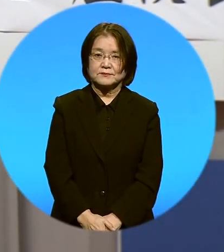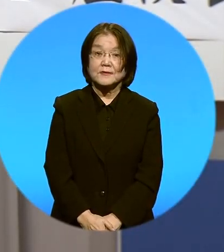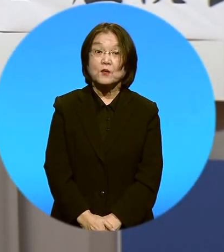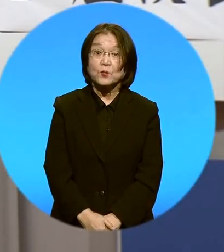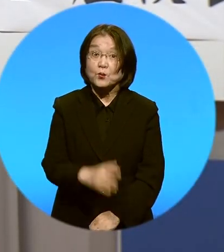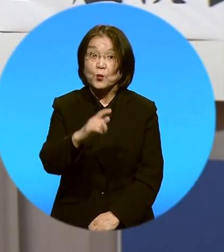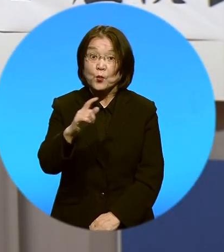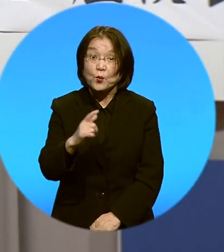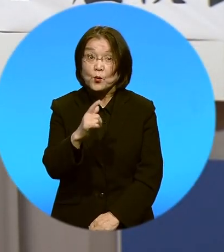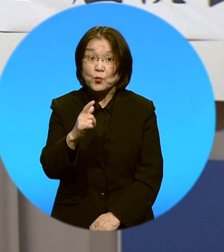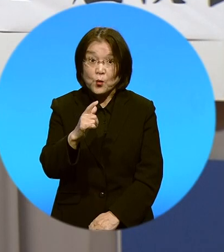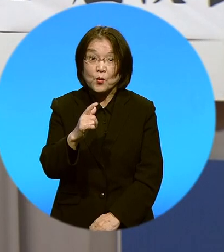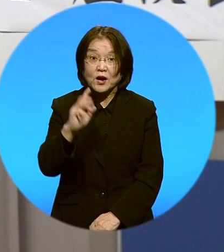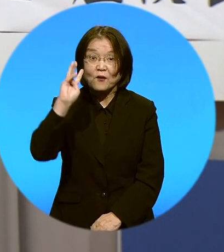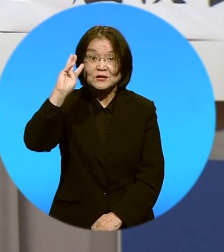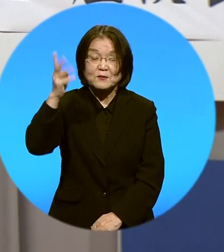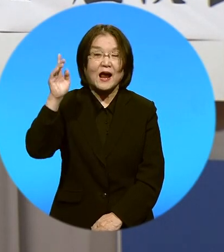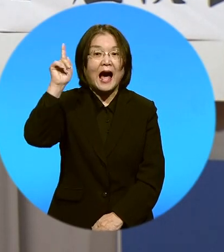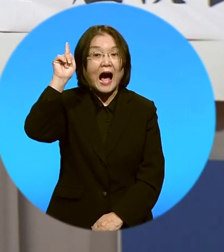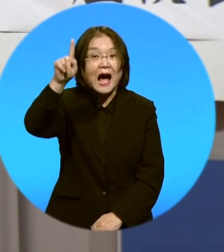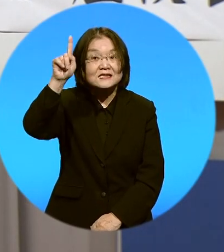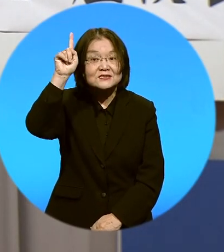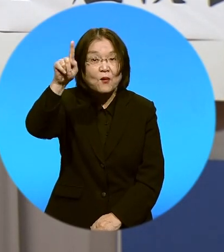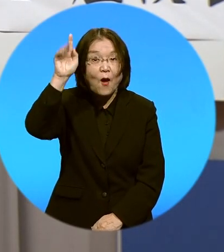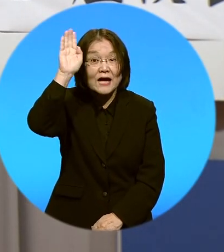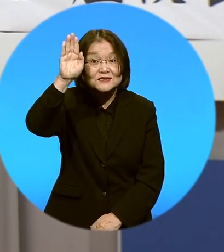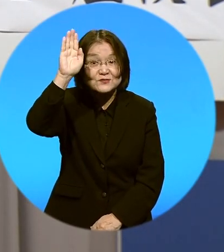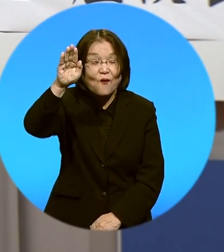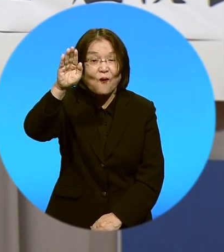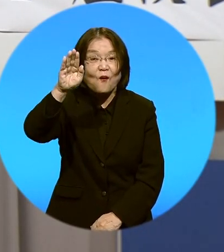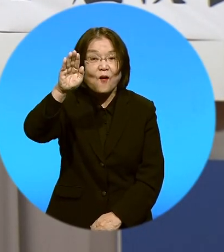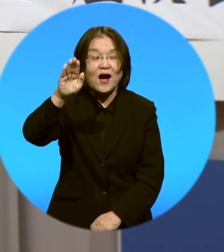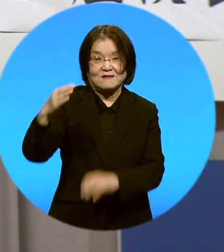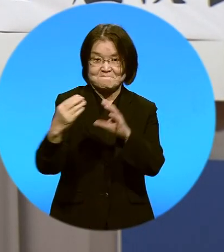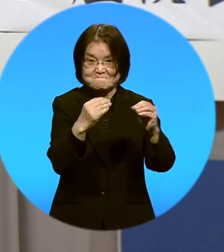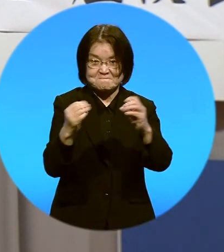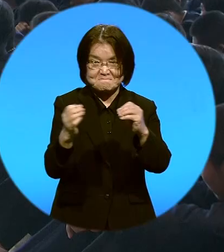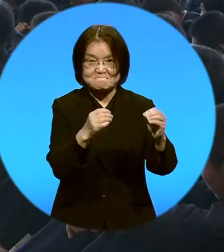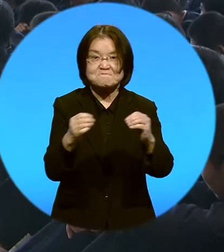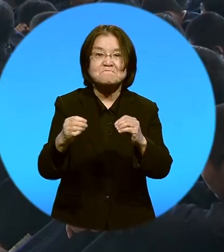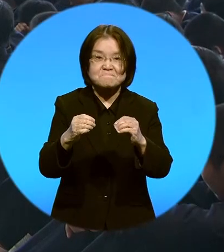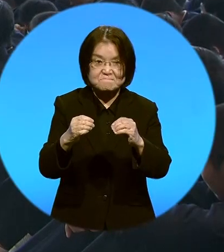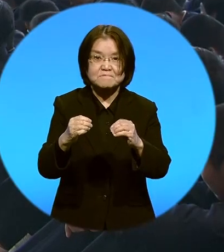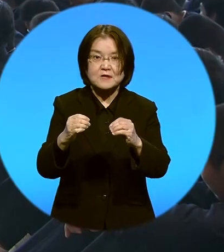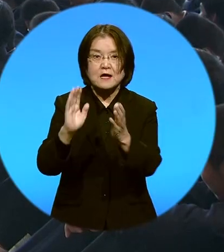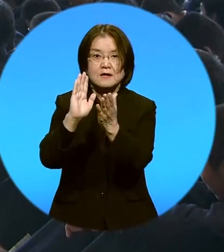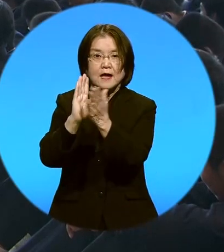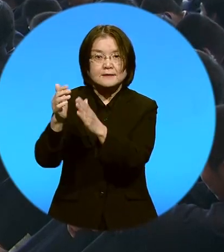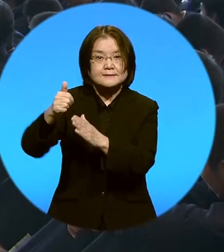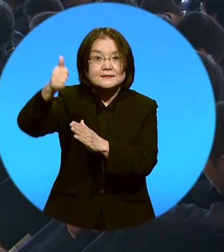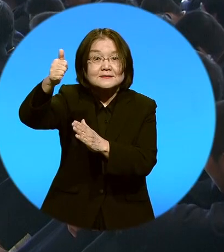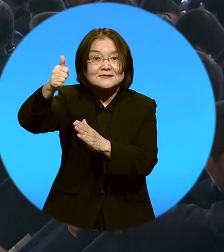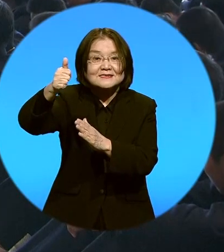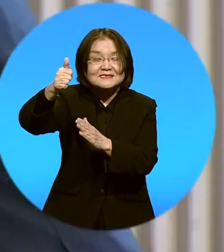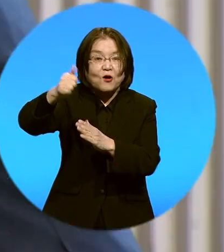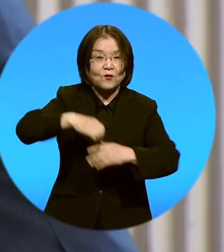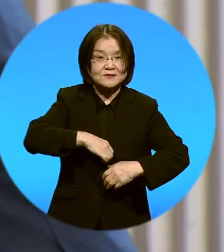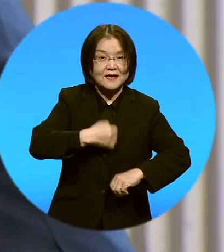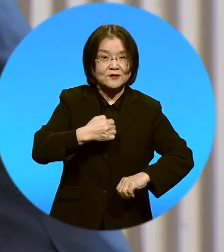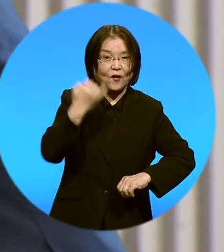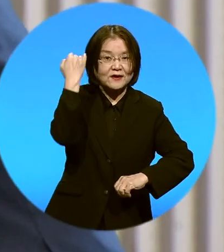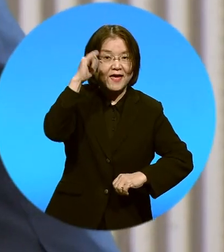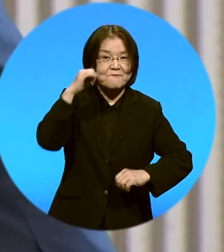この日は鹿児島の明日を語る座談会が開かれ、生徒と知事が意見交換を行い